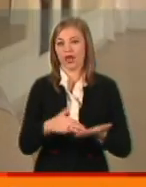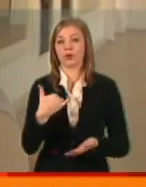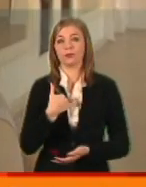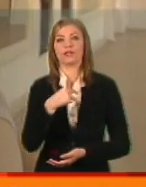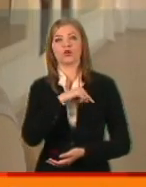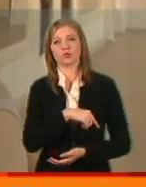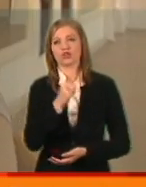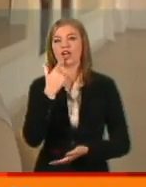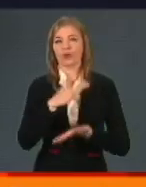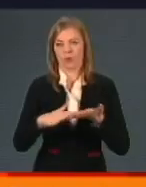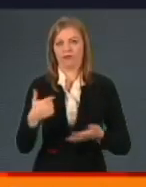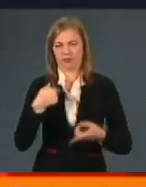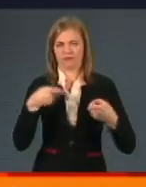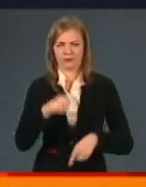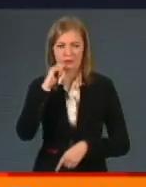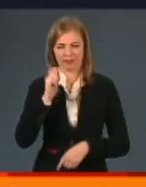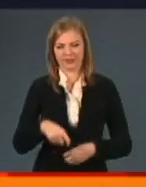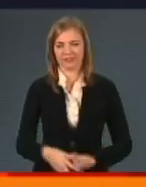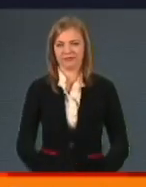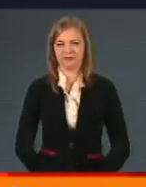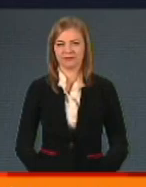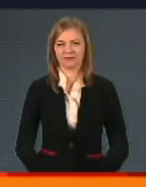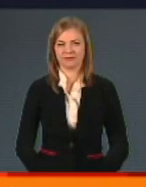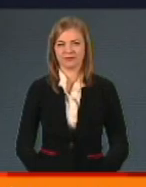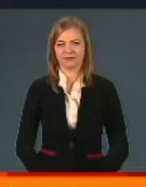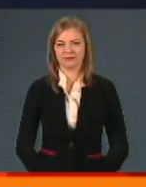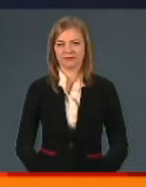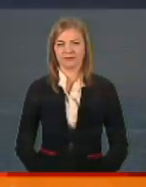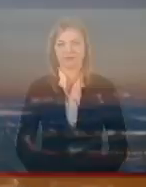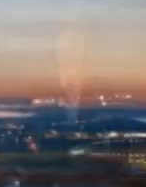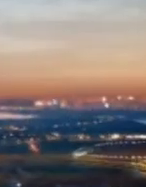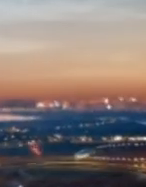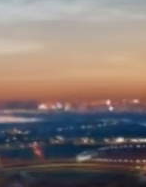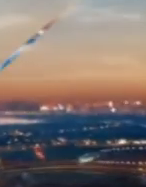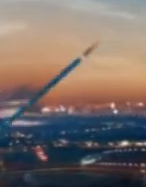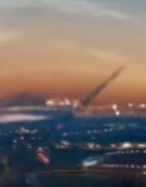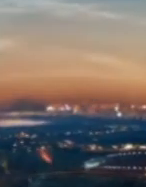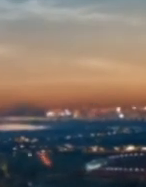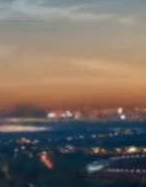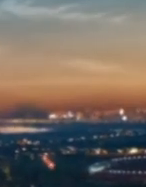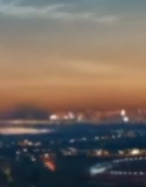душа і кров, і я українка. Ема Антонюк, Ярослав Тихомир. Програма «Вікна» СТБ.